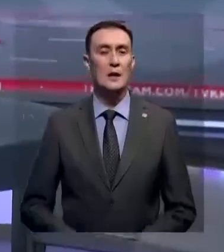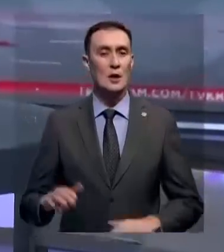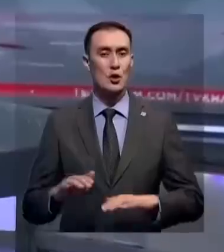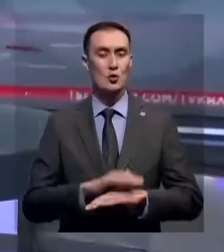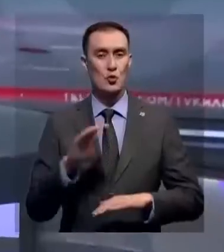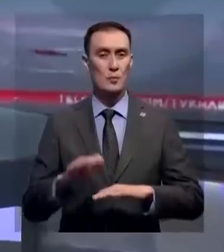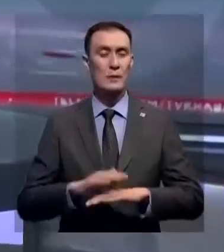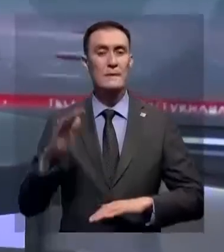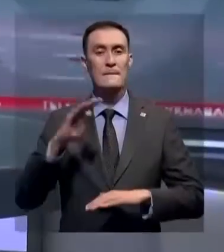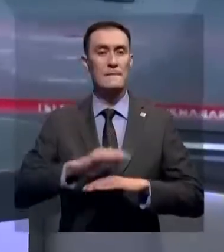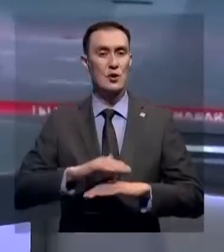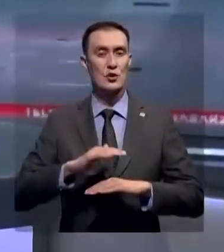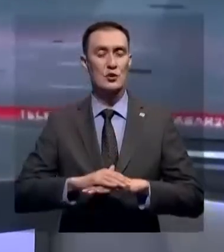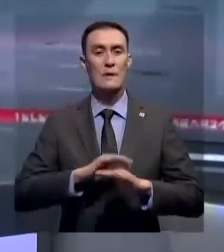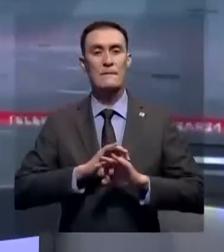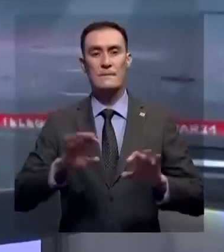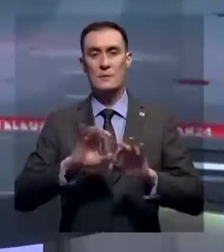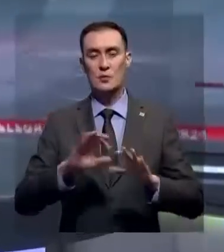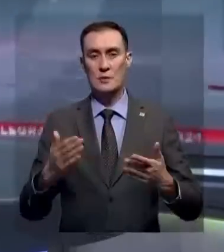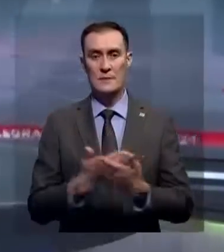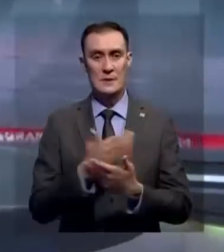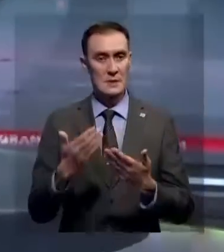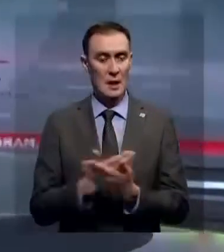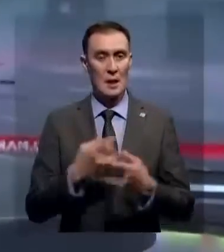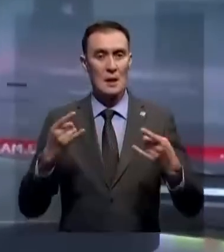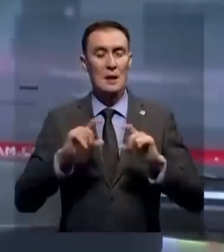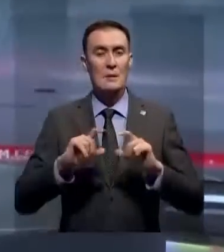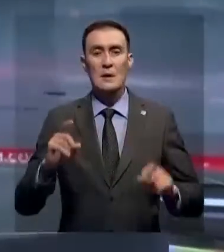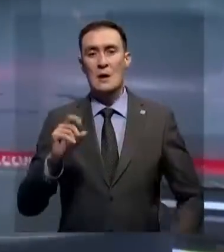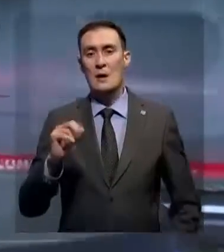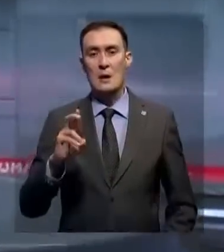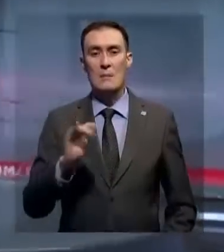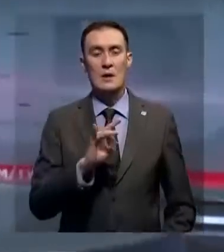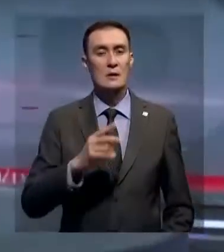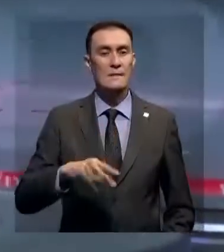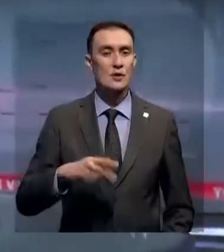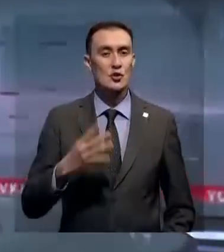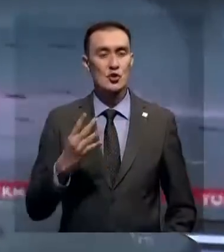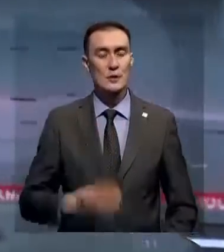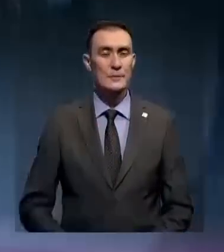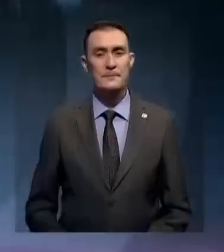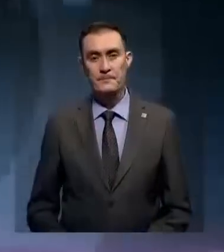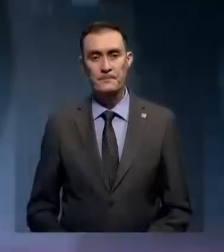новости продолжают эфир. Канала Хабар 24 в студии работают Хасан Исраилов и Вера Захарчук. Здравствуйте.